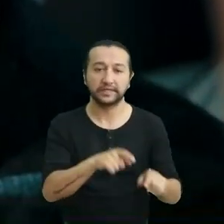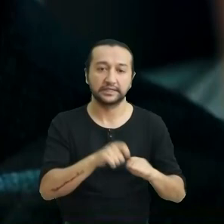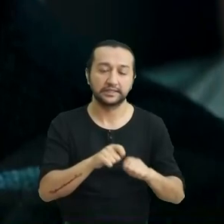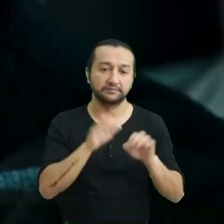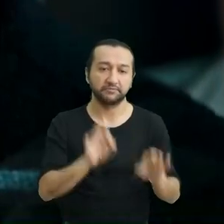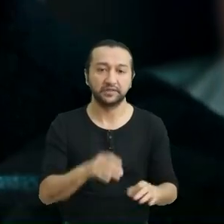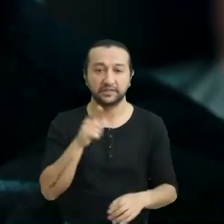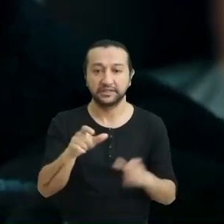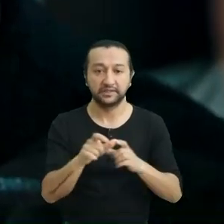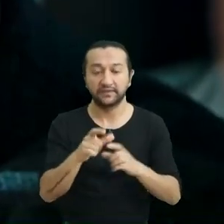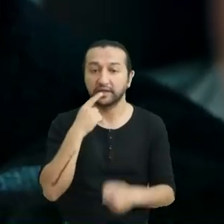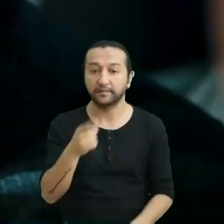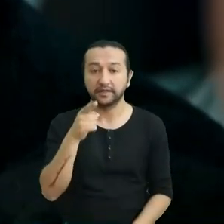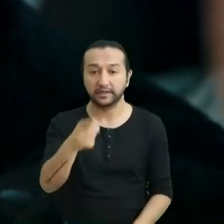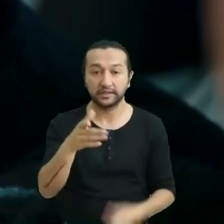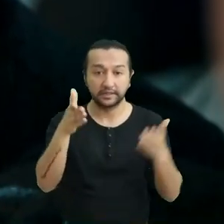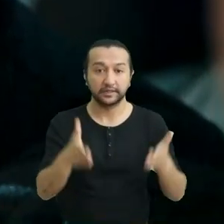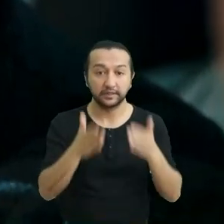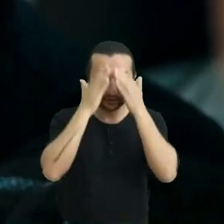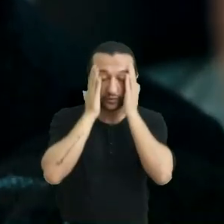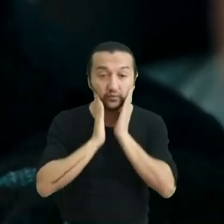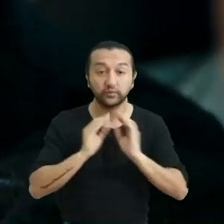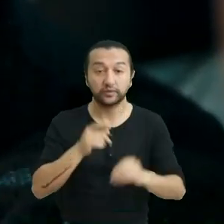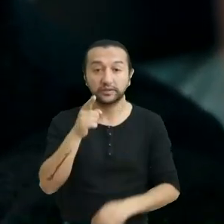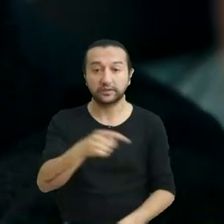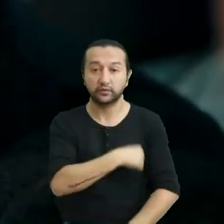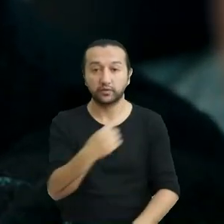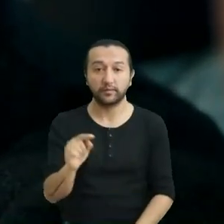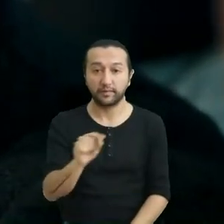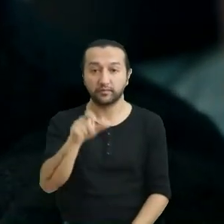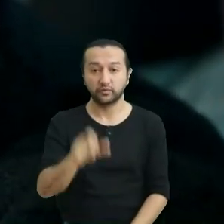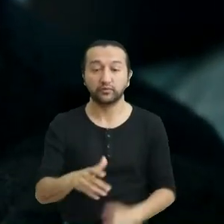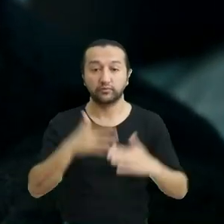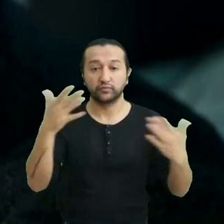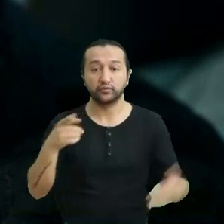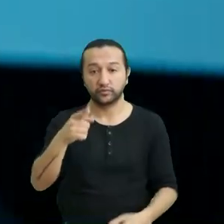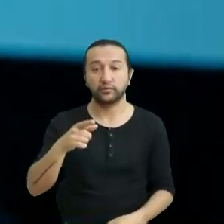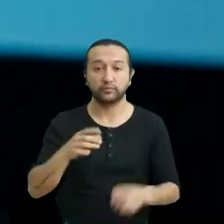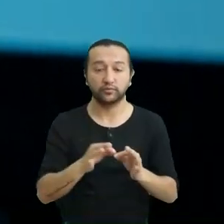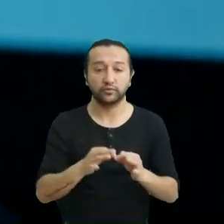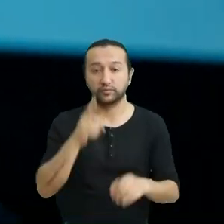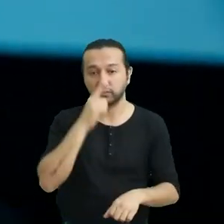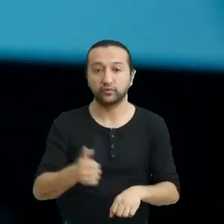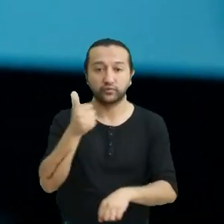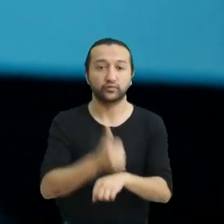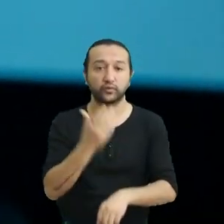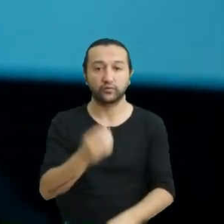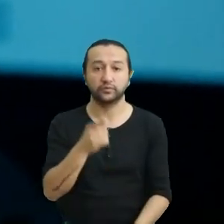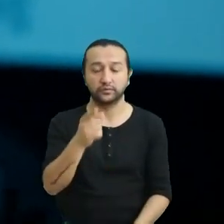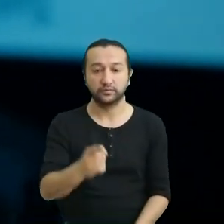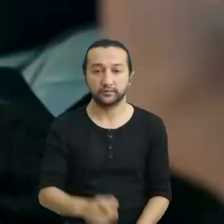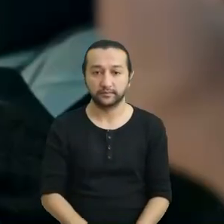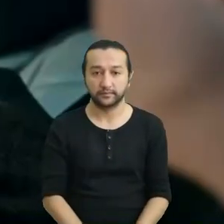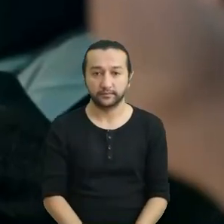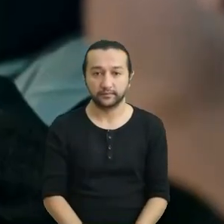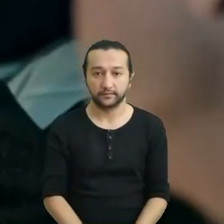tahkikattır. Sefer, haline şükret. Sıradan bir memurdun, koskocaman bürokrat oldun. Sefer tedirgin